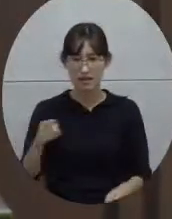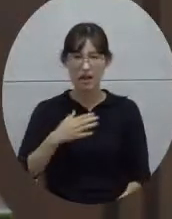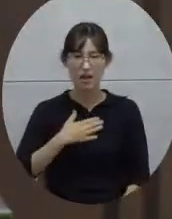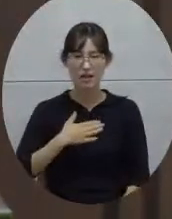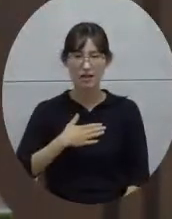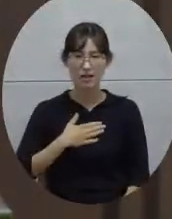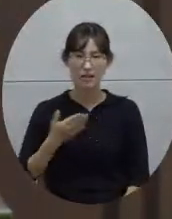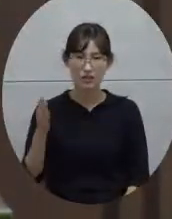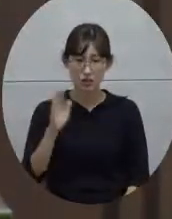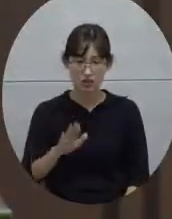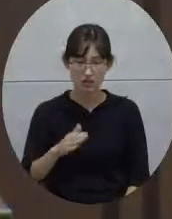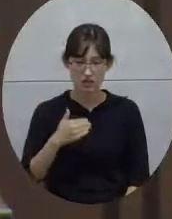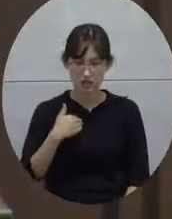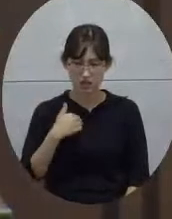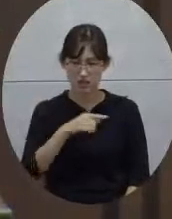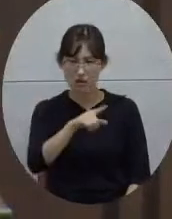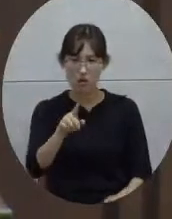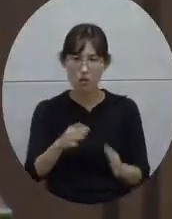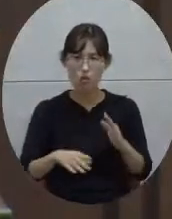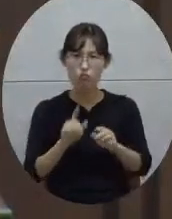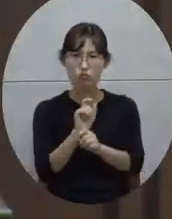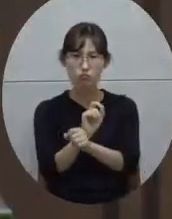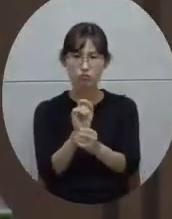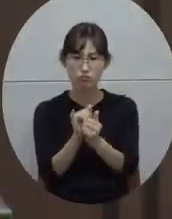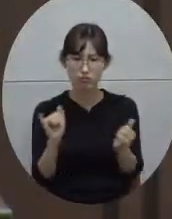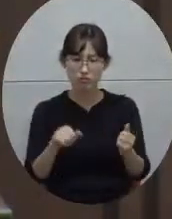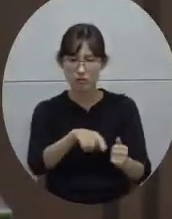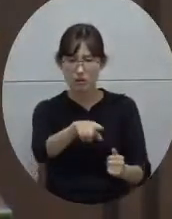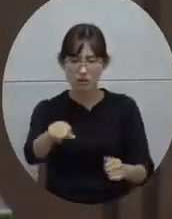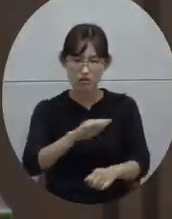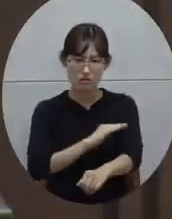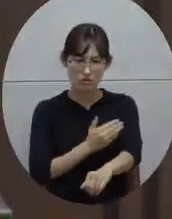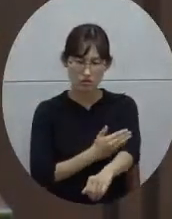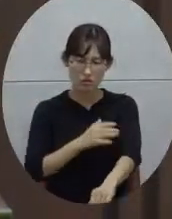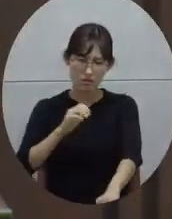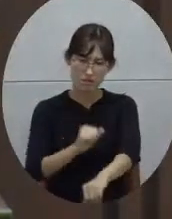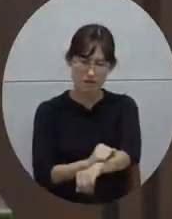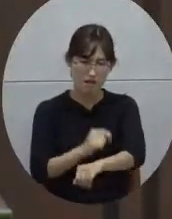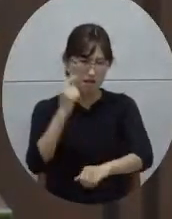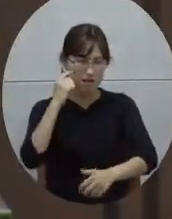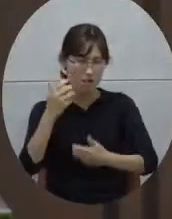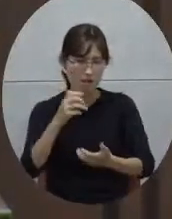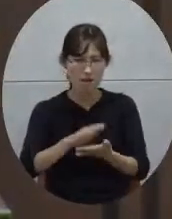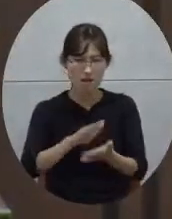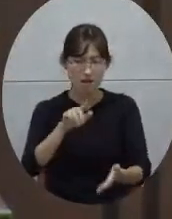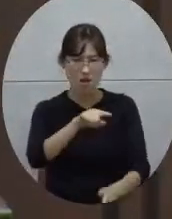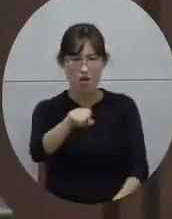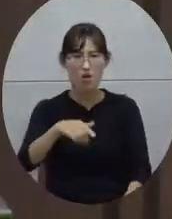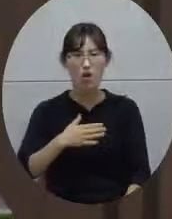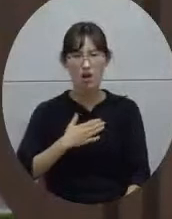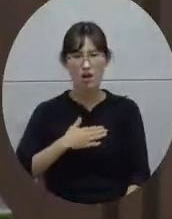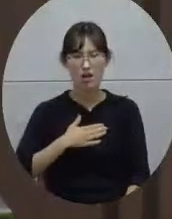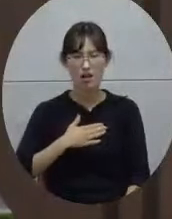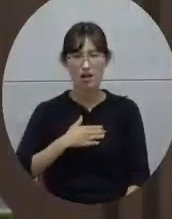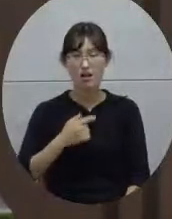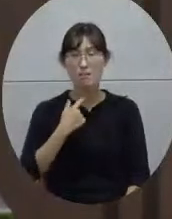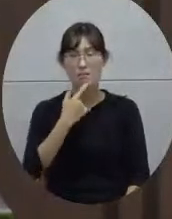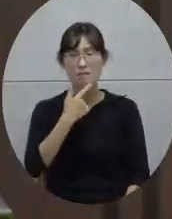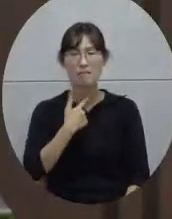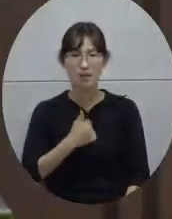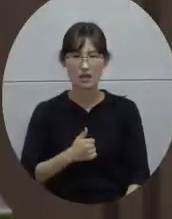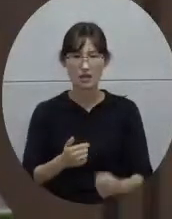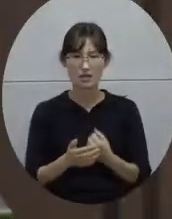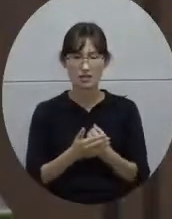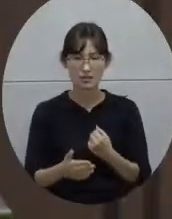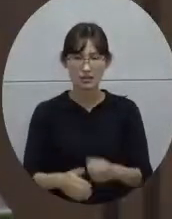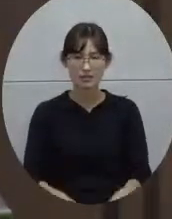겪어본 청주시 공무원들은 능력과 열정을 갖춘 재능 있는 일꾼들입니다.